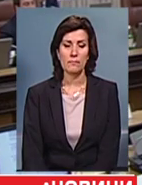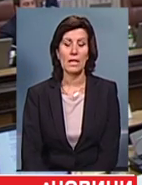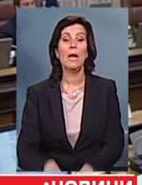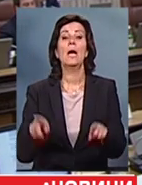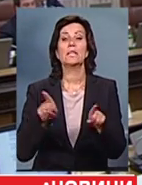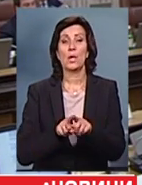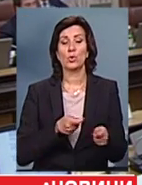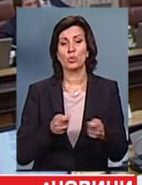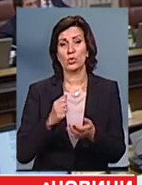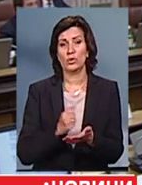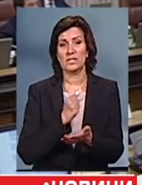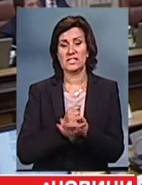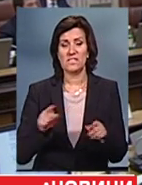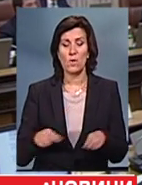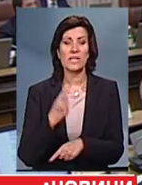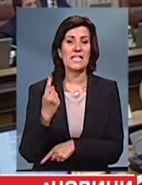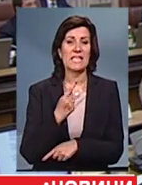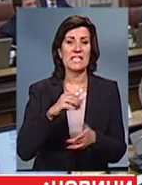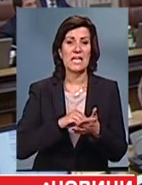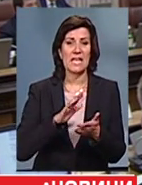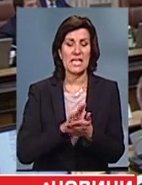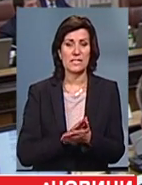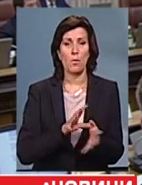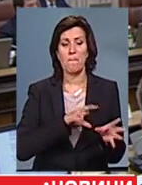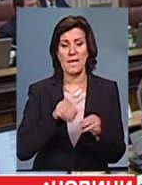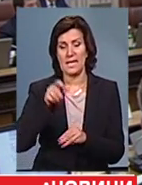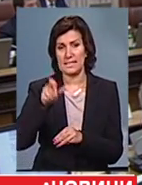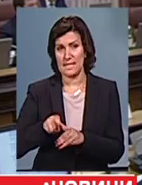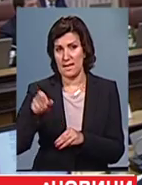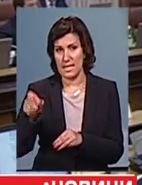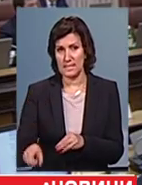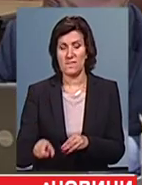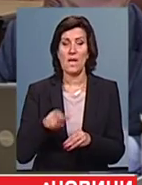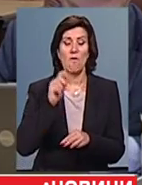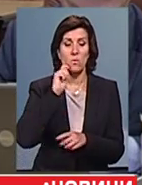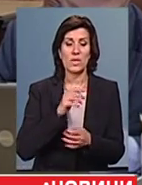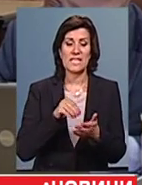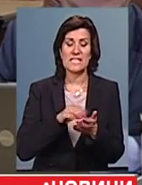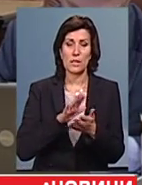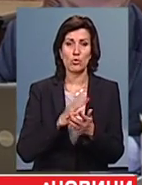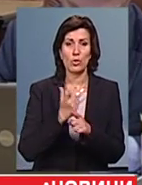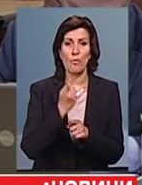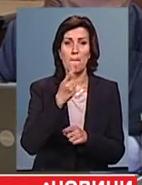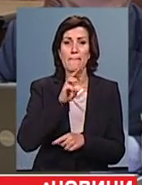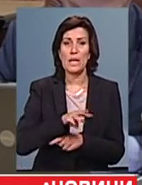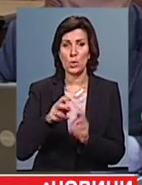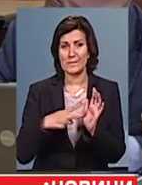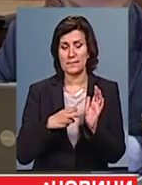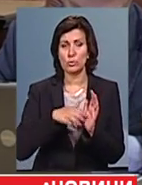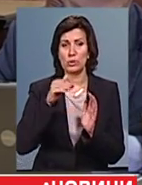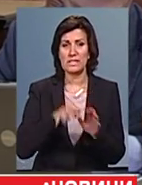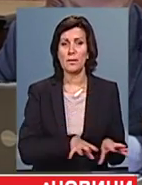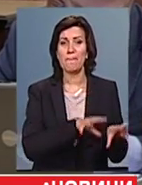2007. Також урядовці ухвалили створення єдиного реєстру переселенців. За даними Мінсоцполітики, в Україні зареєстровано понад